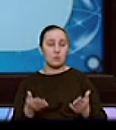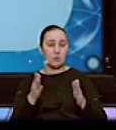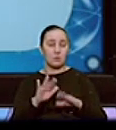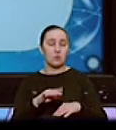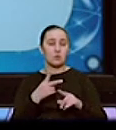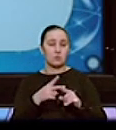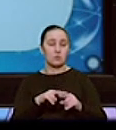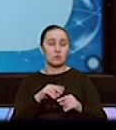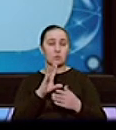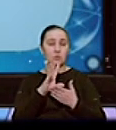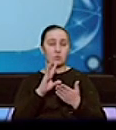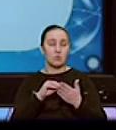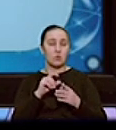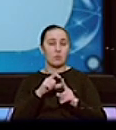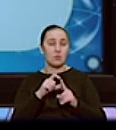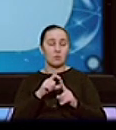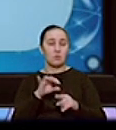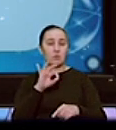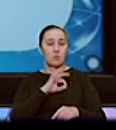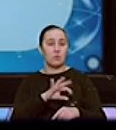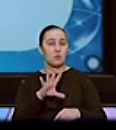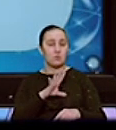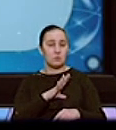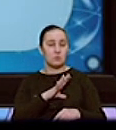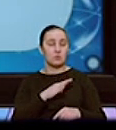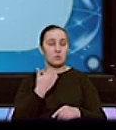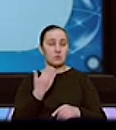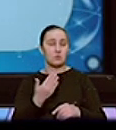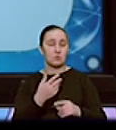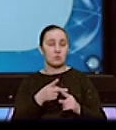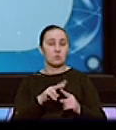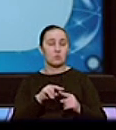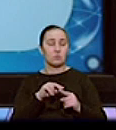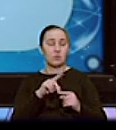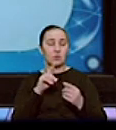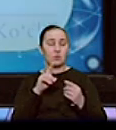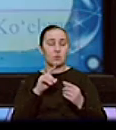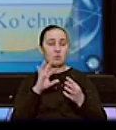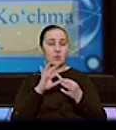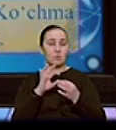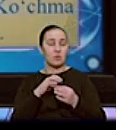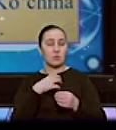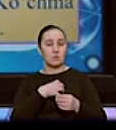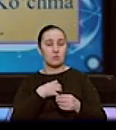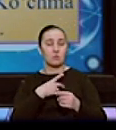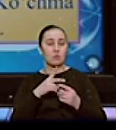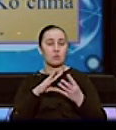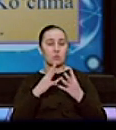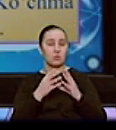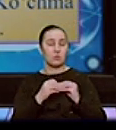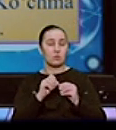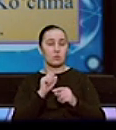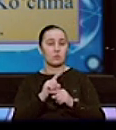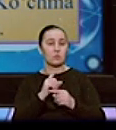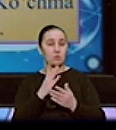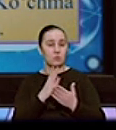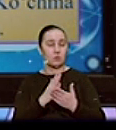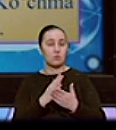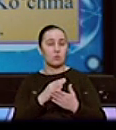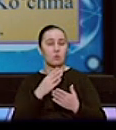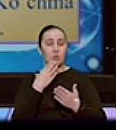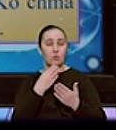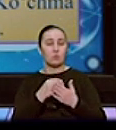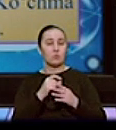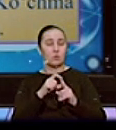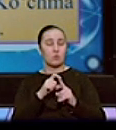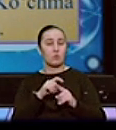Qolgani esa ko'chma ma'noda qo'llanilgan. Sizga ushbu birikmalar asosida quyidagi topshirig'im bor.